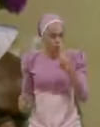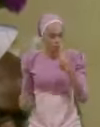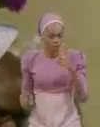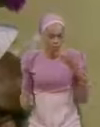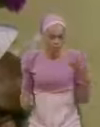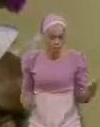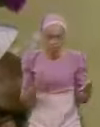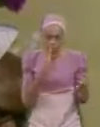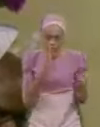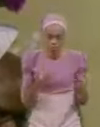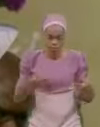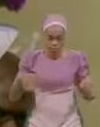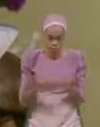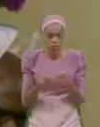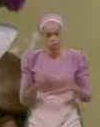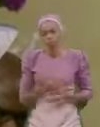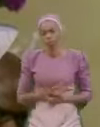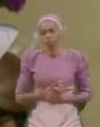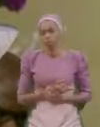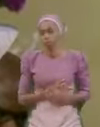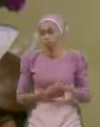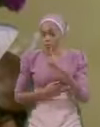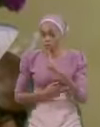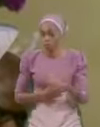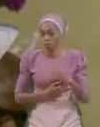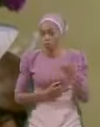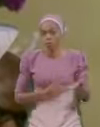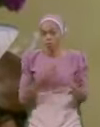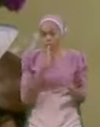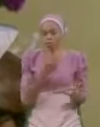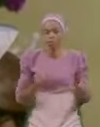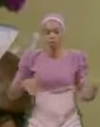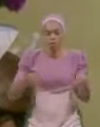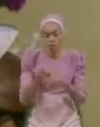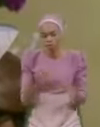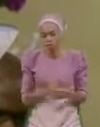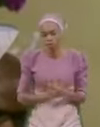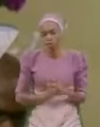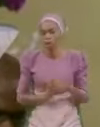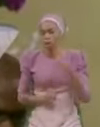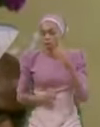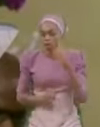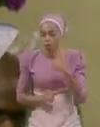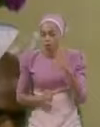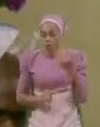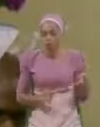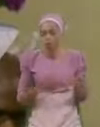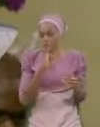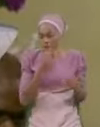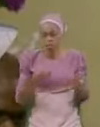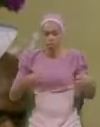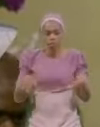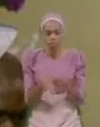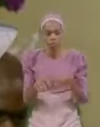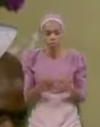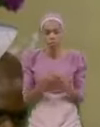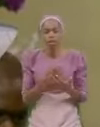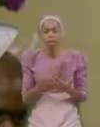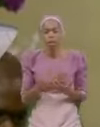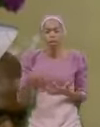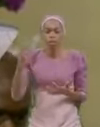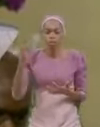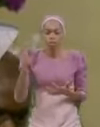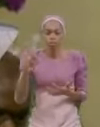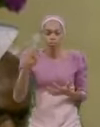nécessaire église une seule chose est nécessaire une seule chose est nécessaire marie